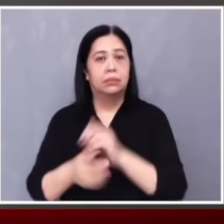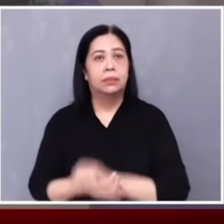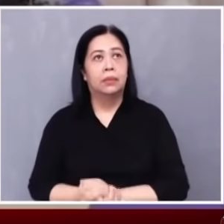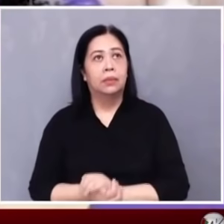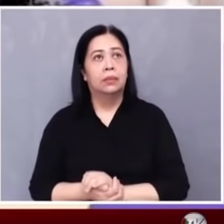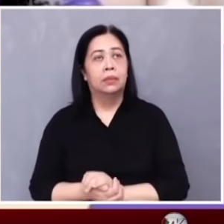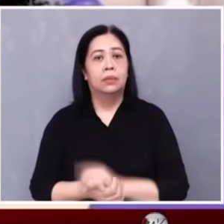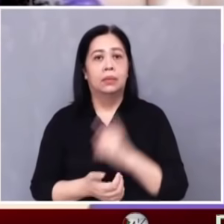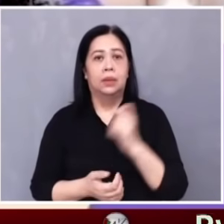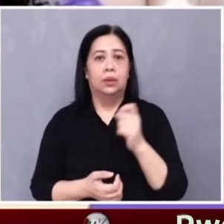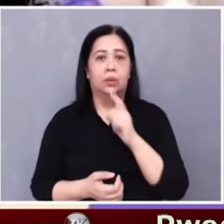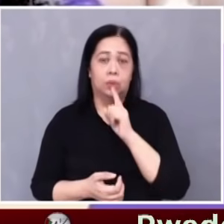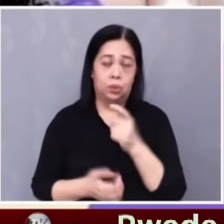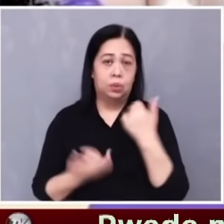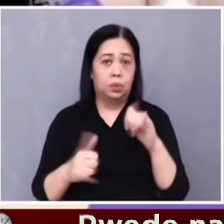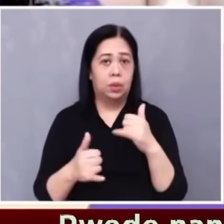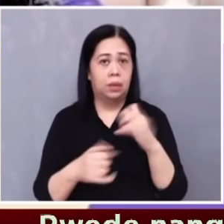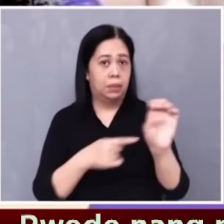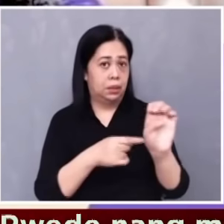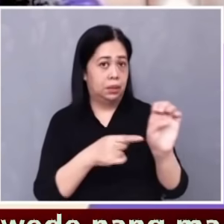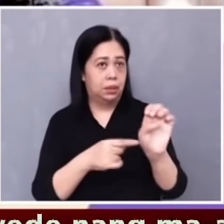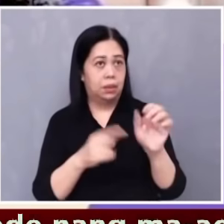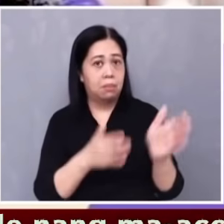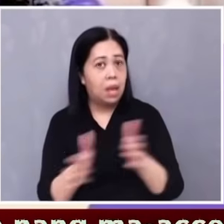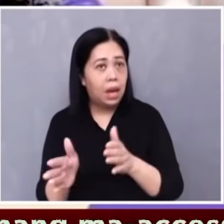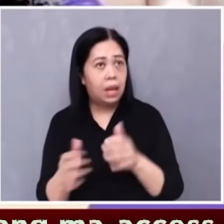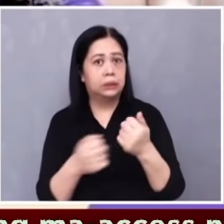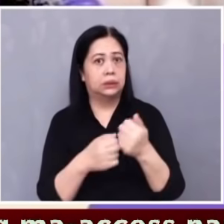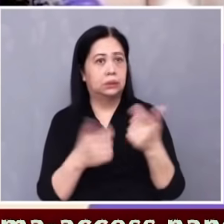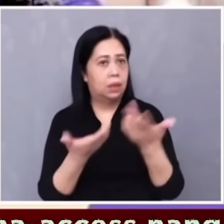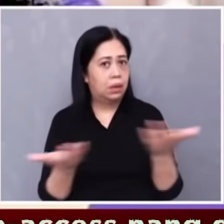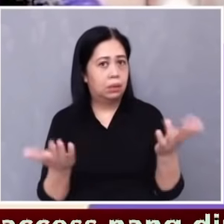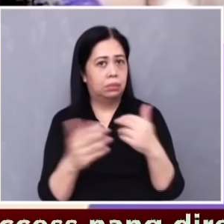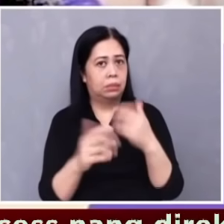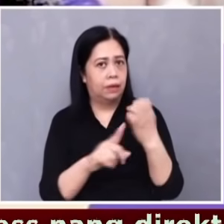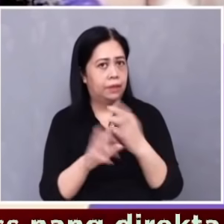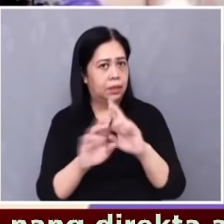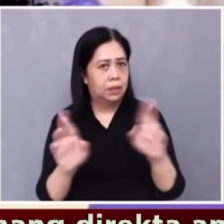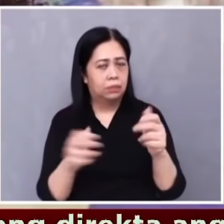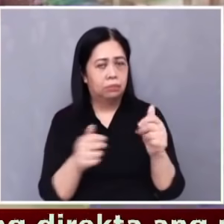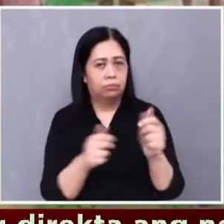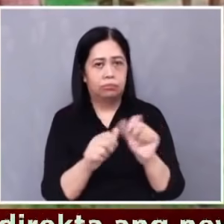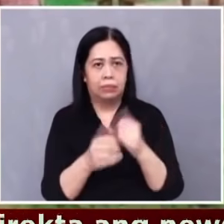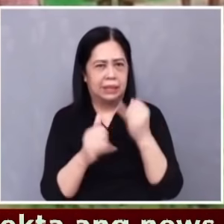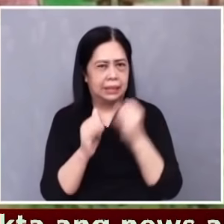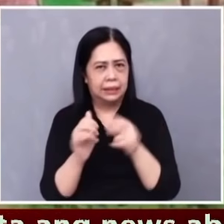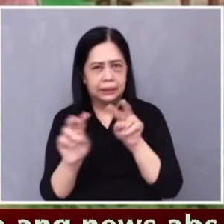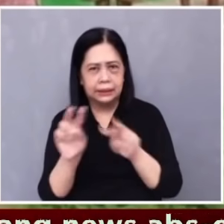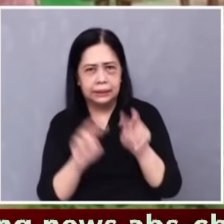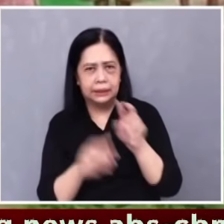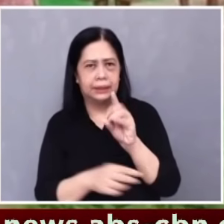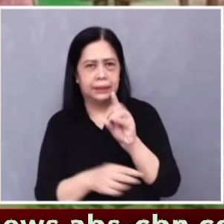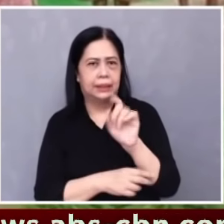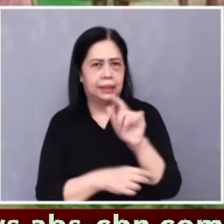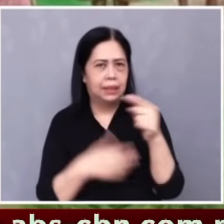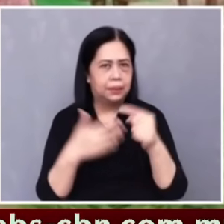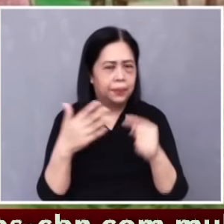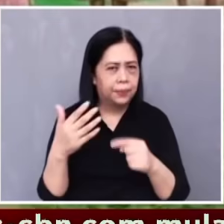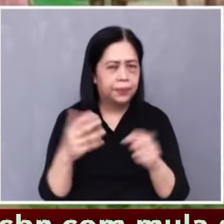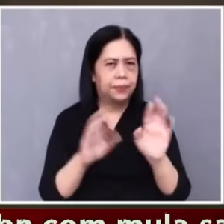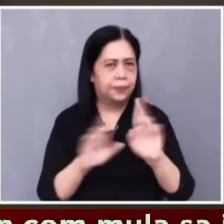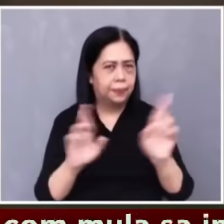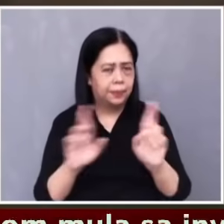have contingency plans, we have laid down everything to the last detail, but the